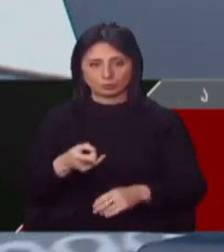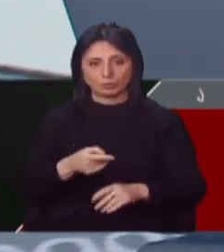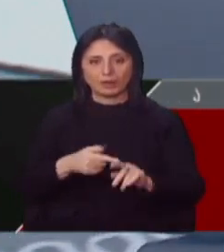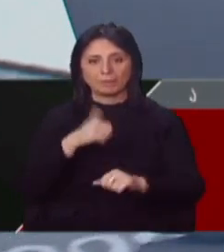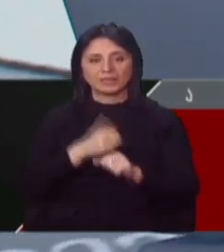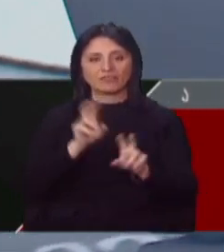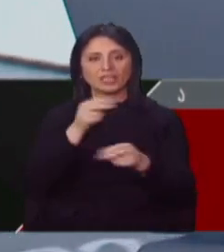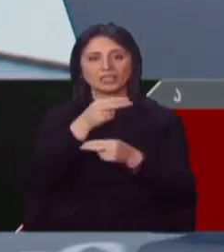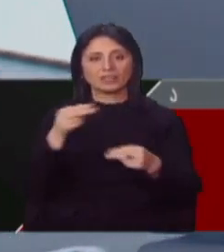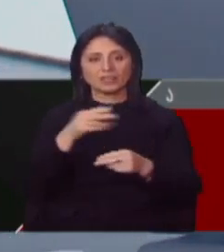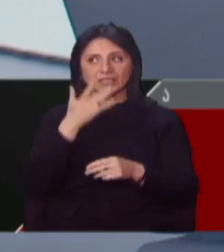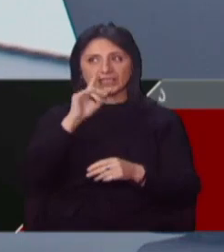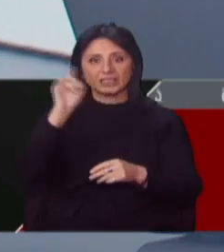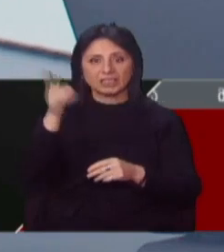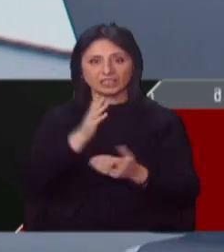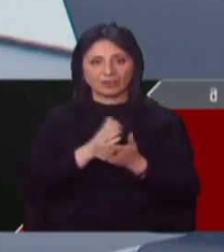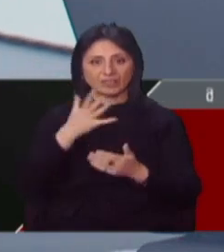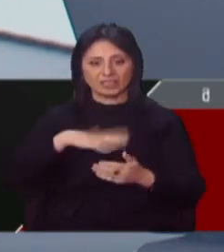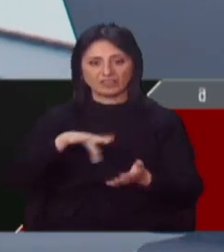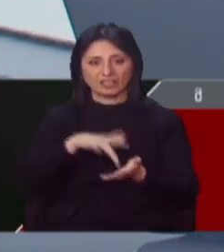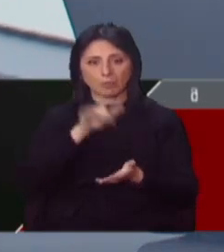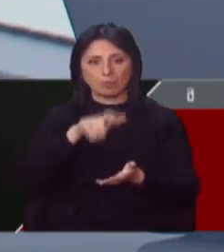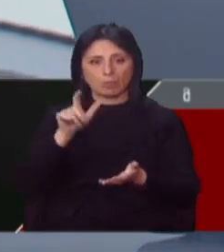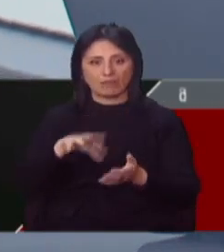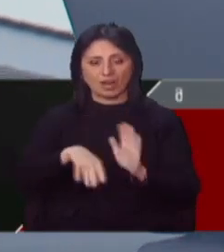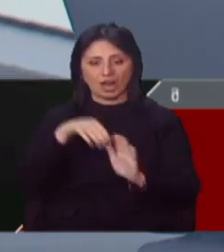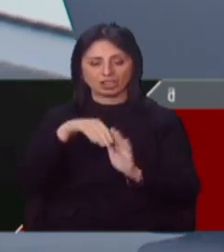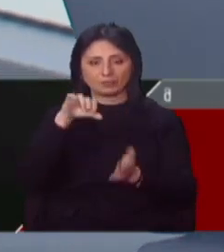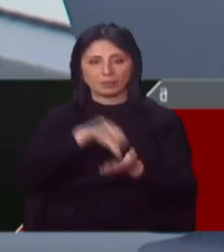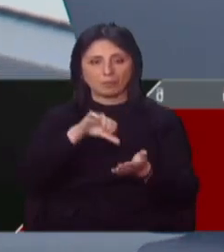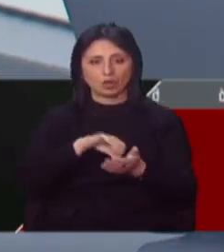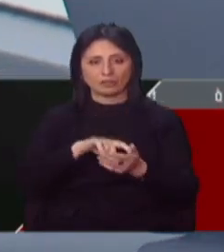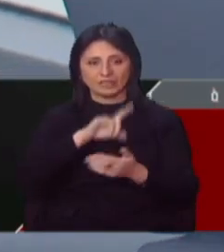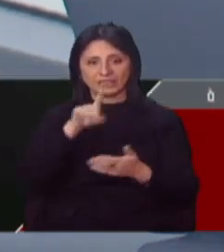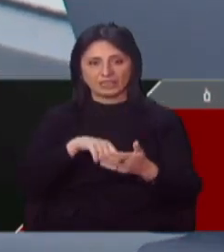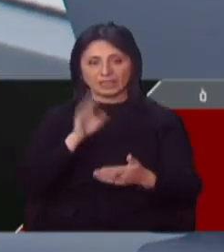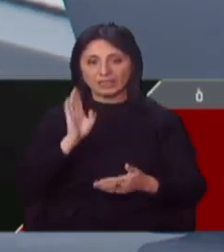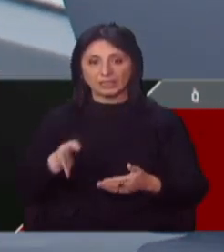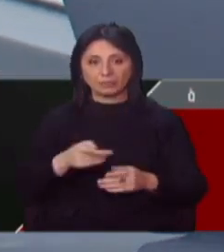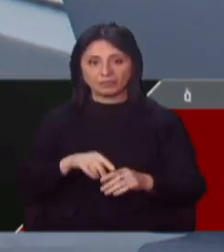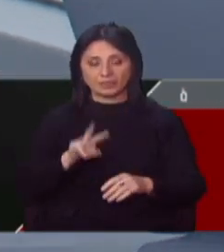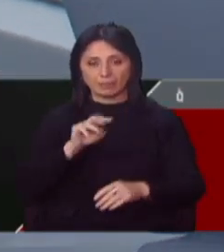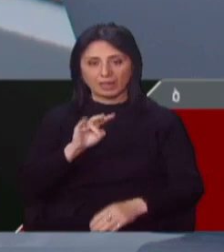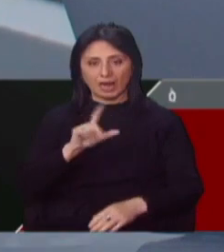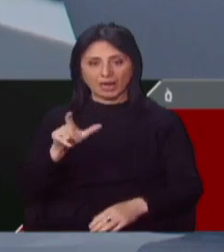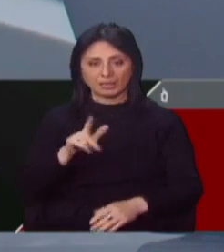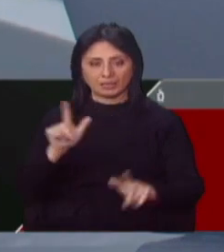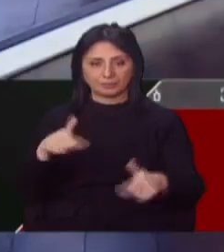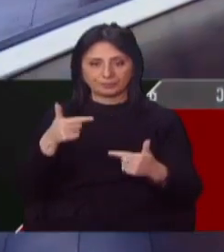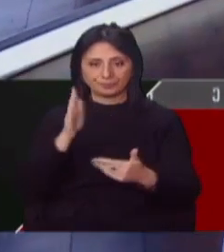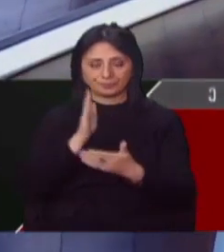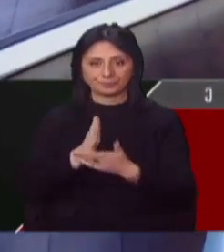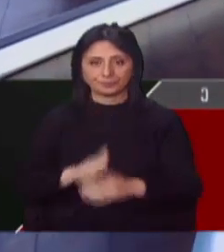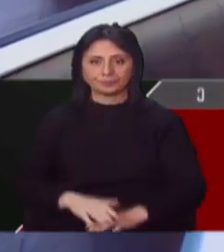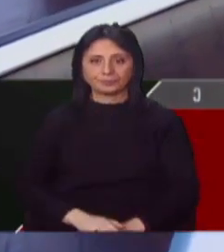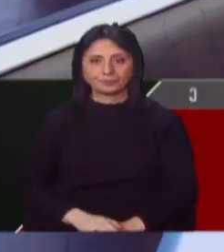mam, tavari tema, s-a zgargarit, opis, akatos, mokalke, bis, arcenep și monetele, opis, akit, hikneba. Teuna mana gaze, ceagurtu, bahla,